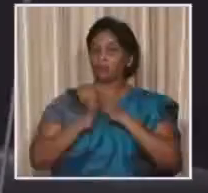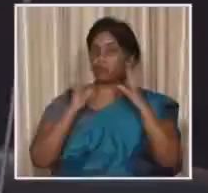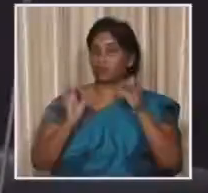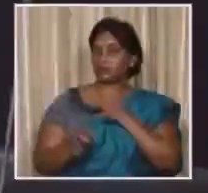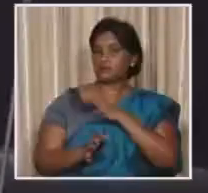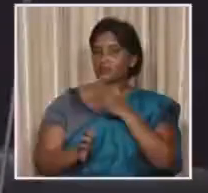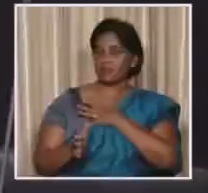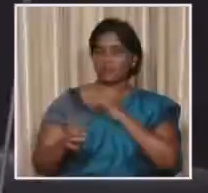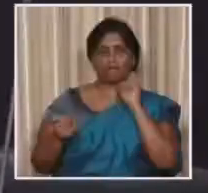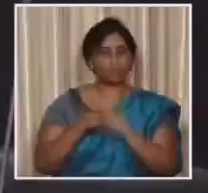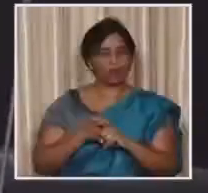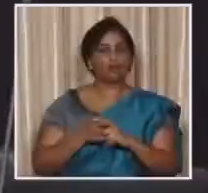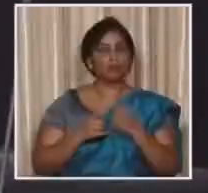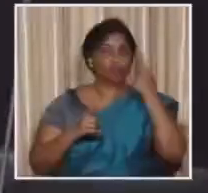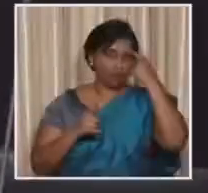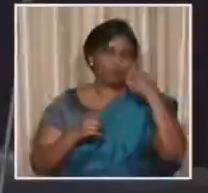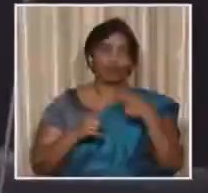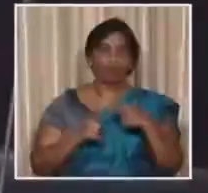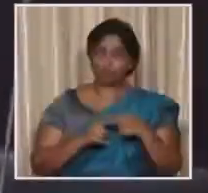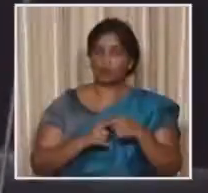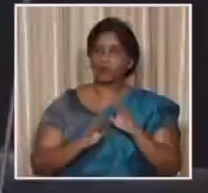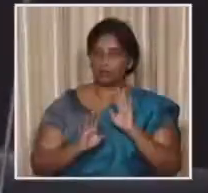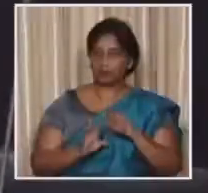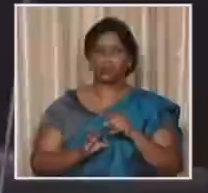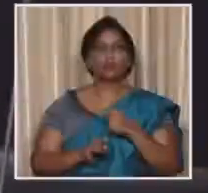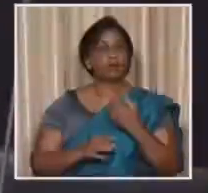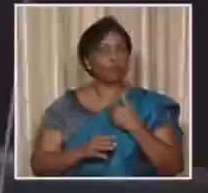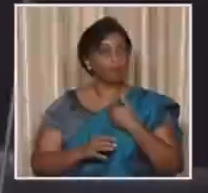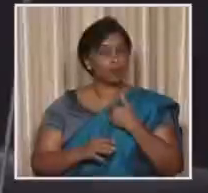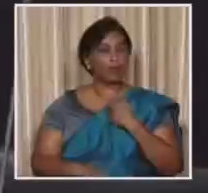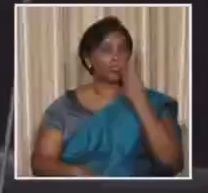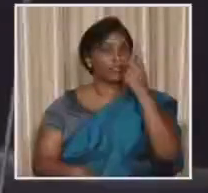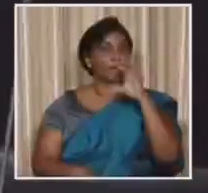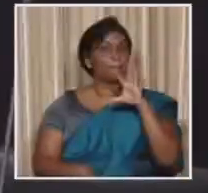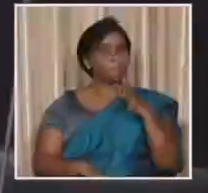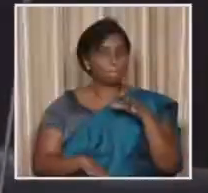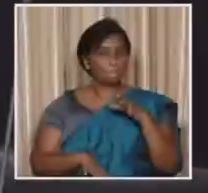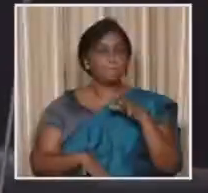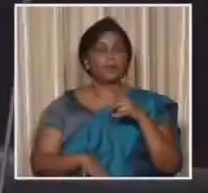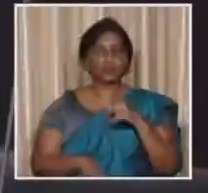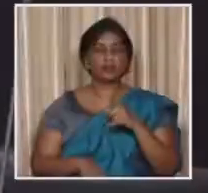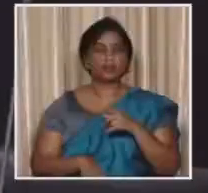vairya, ma kere yati kere uwa, mama rupiah 2500 ki,